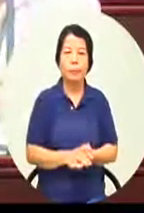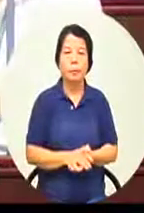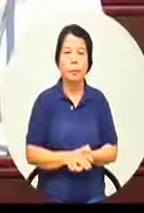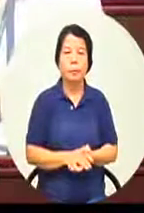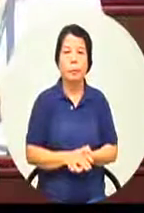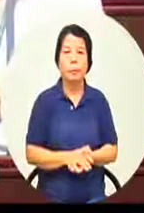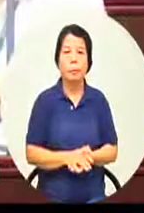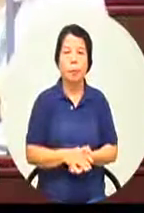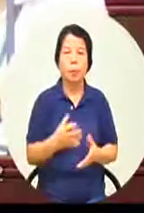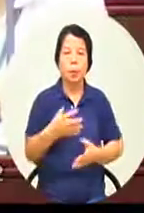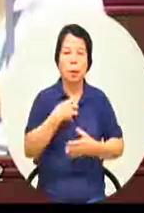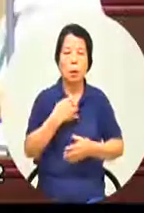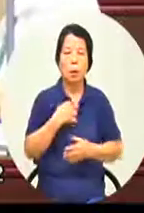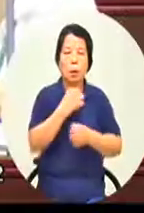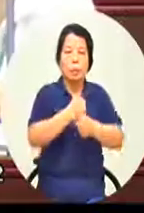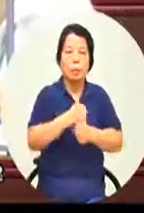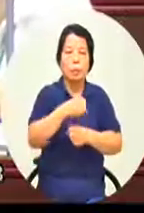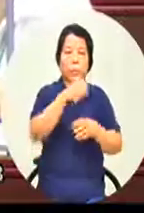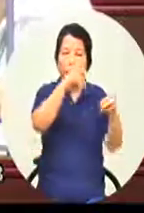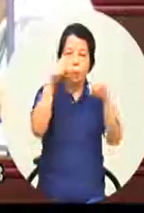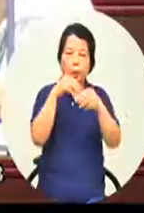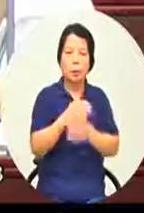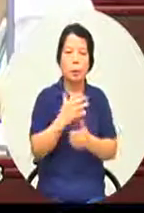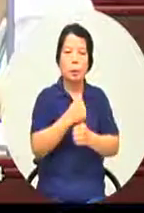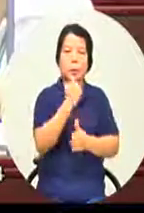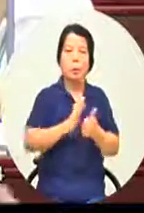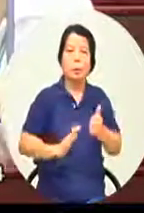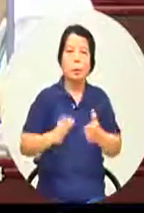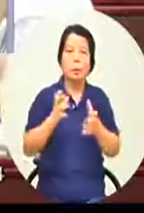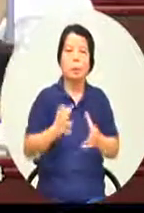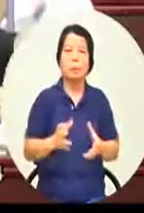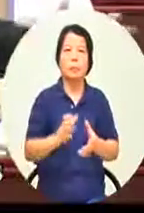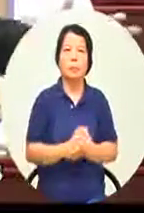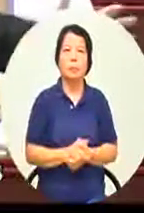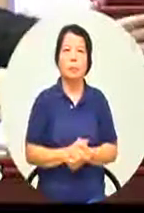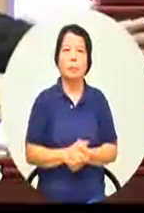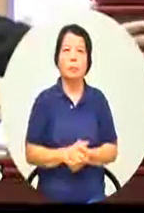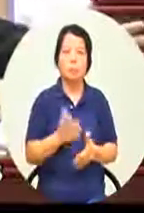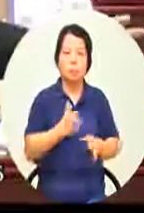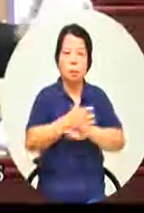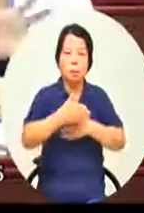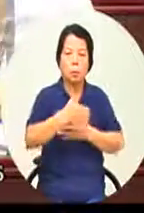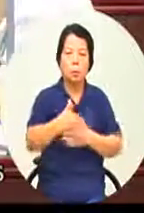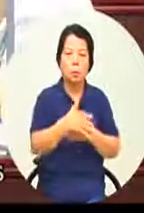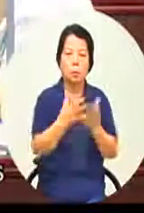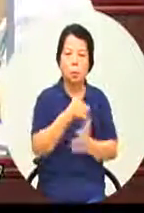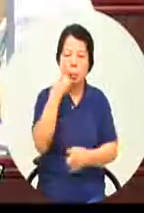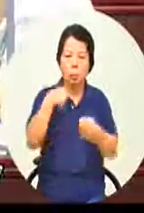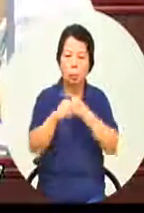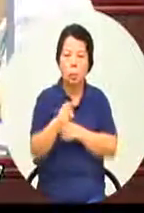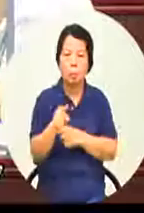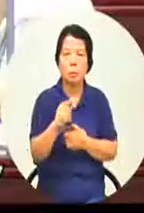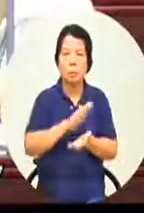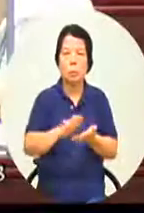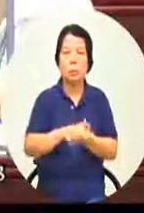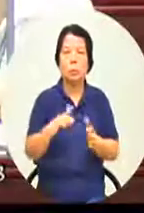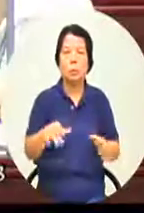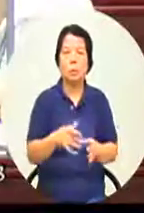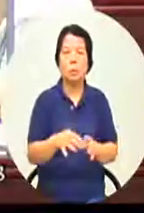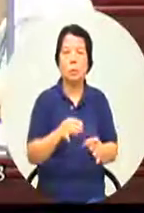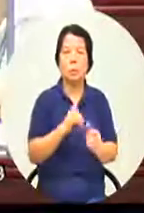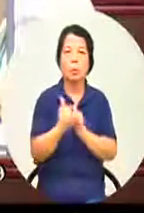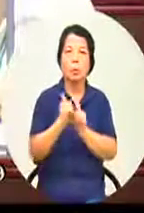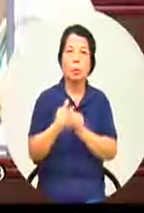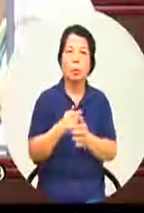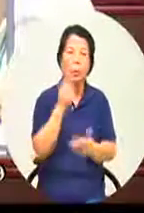在哈马星地区举办的生态交通，我想在这个过程里面，从过去有一些误解到现在哈，我们跟地方上每一